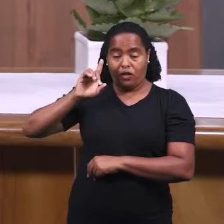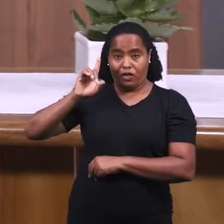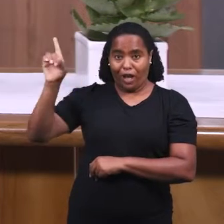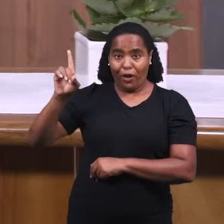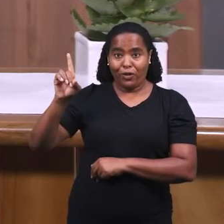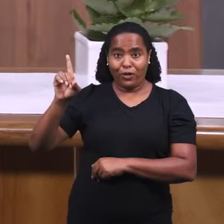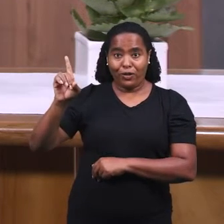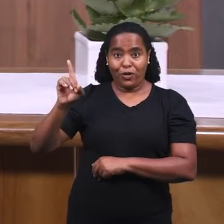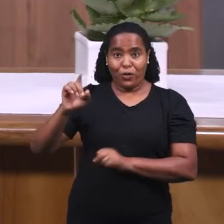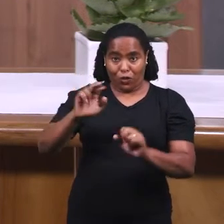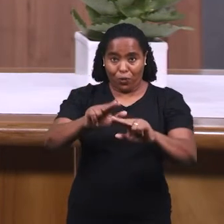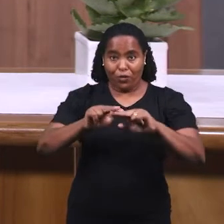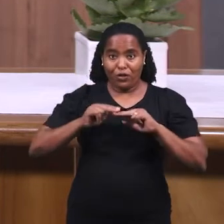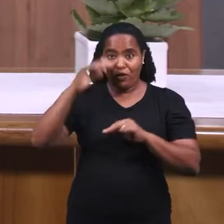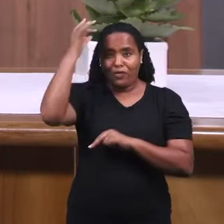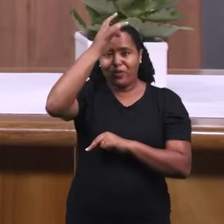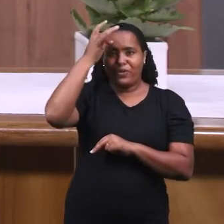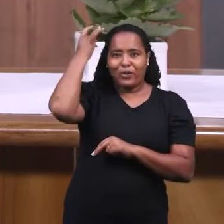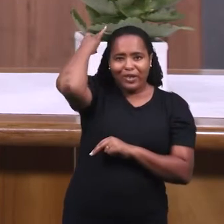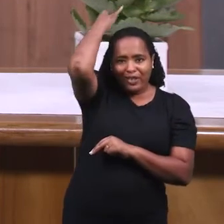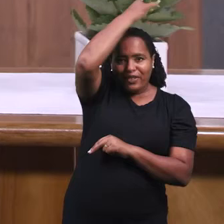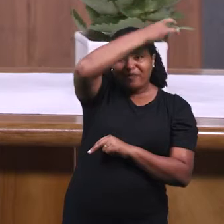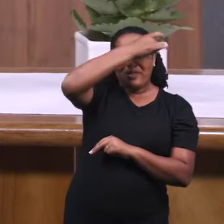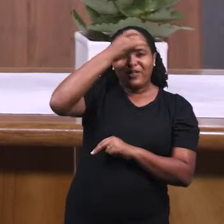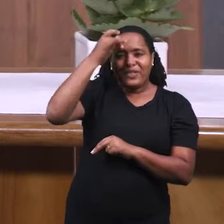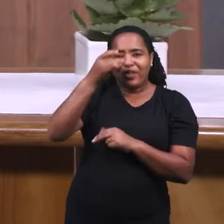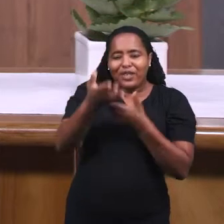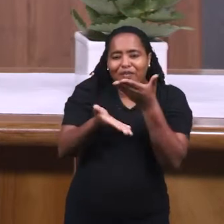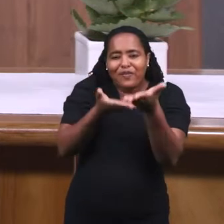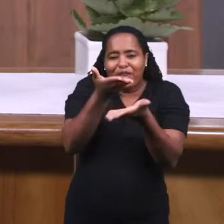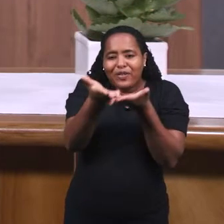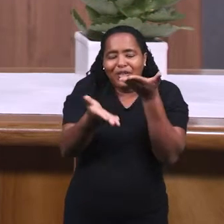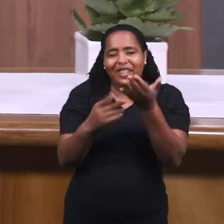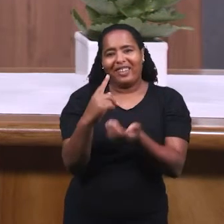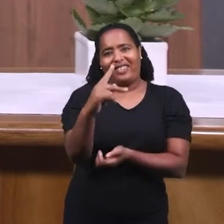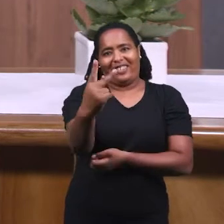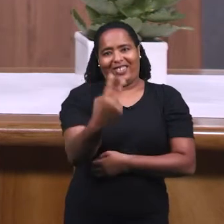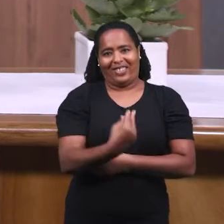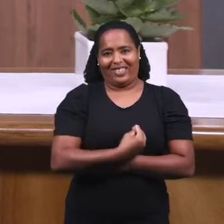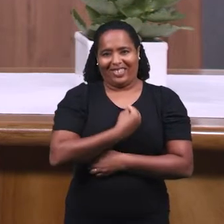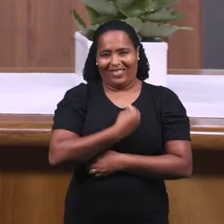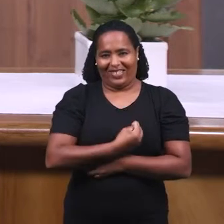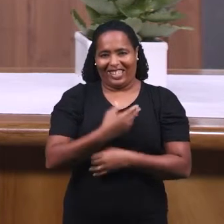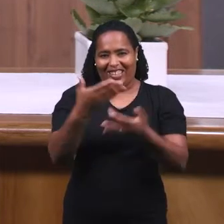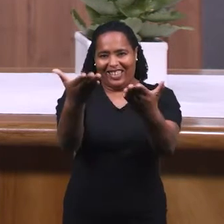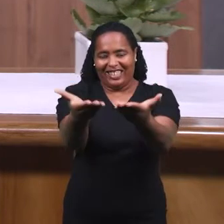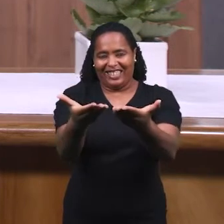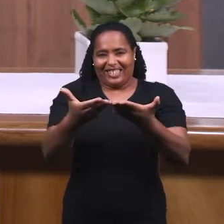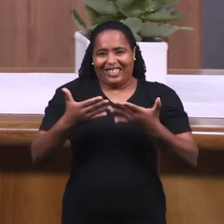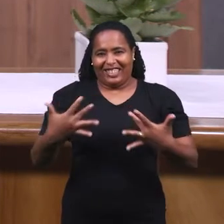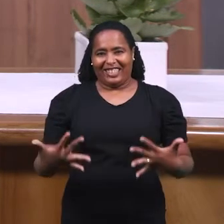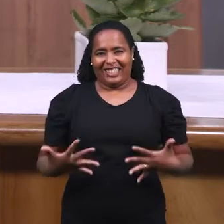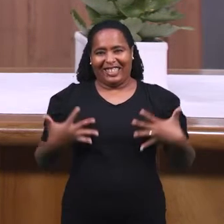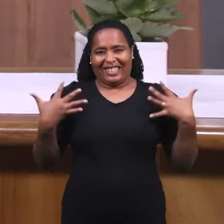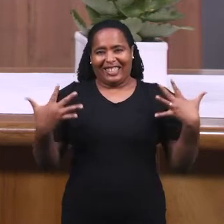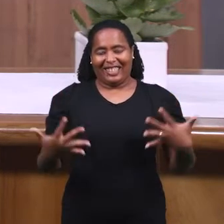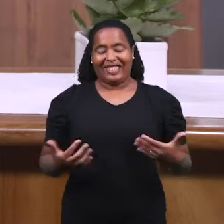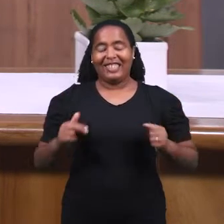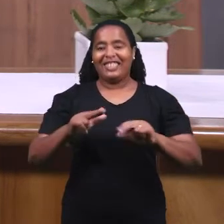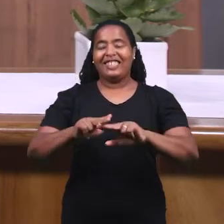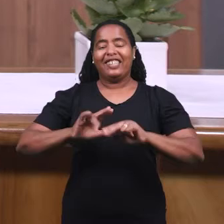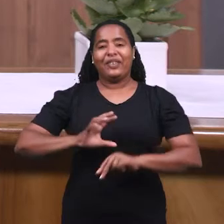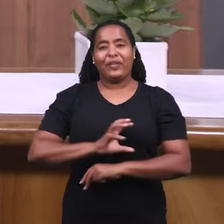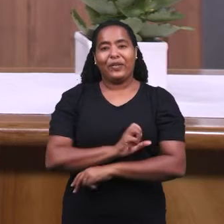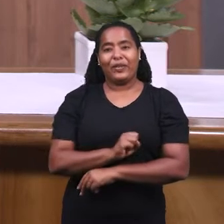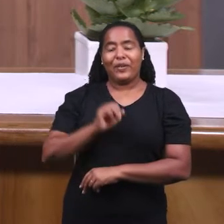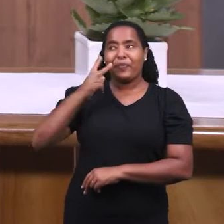будет заботиться о тебе. Он будет помогать тебе. Он будет принимать тебя с радостью из-за любви к Отцу.